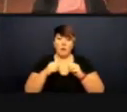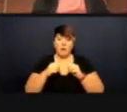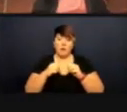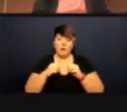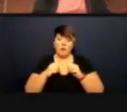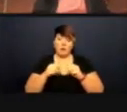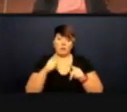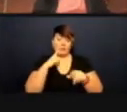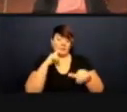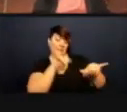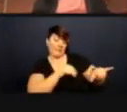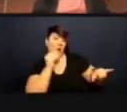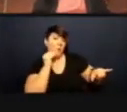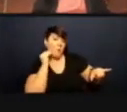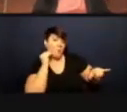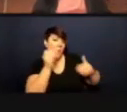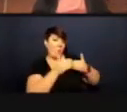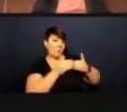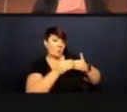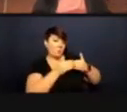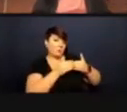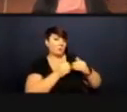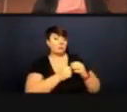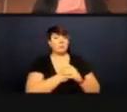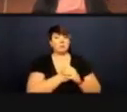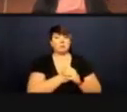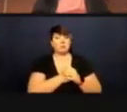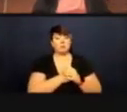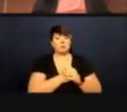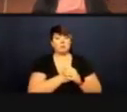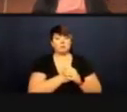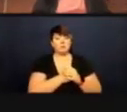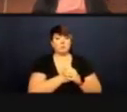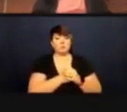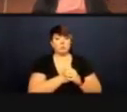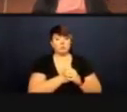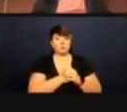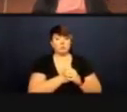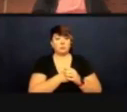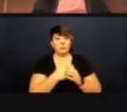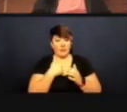katika kushughulikia changamoto ambazo tunakabiliwa nazo.